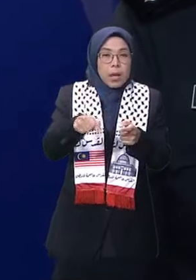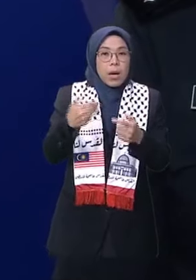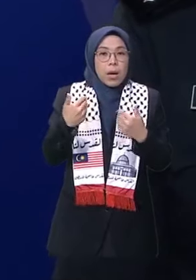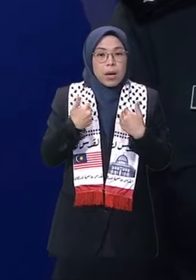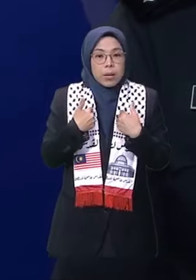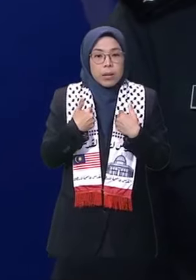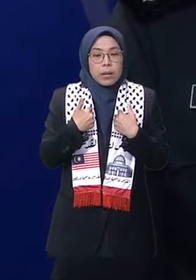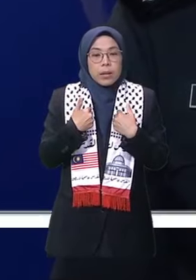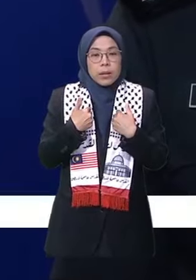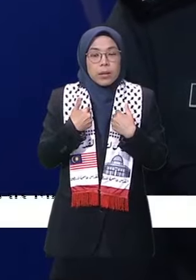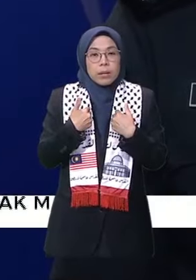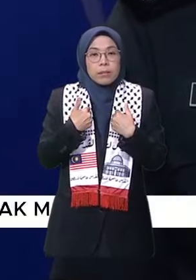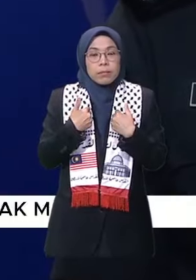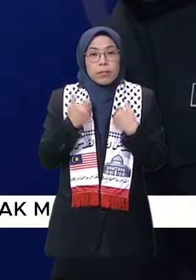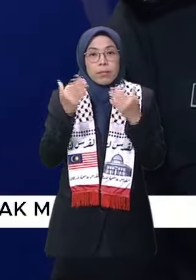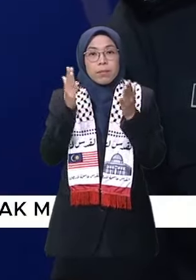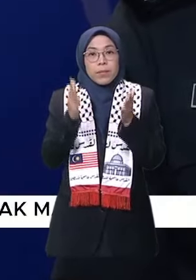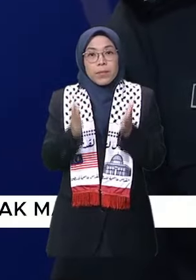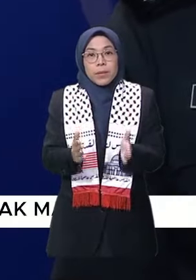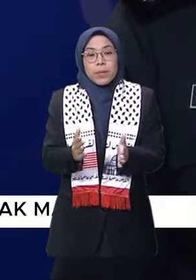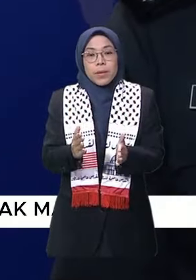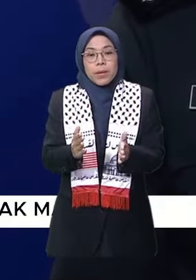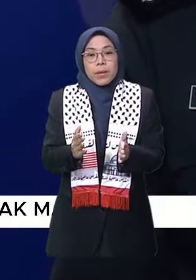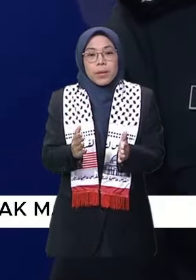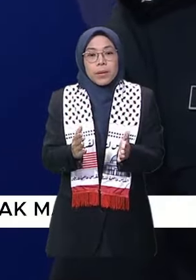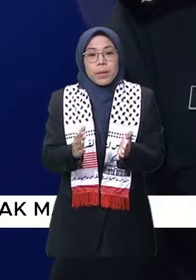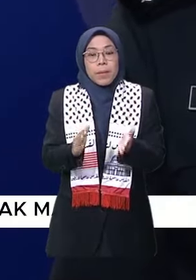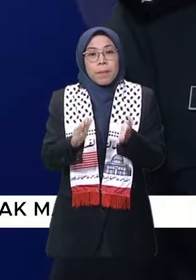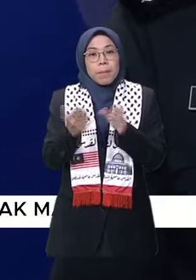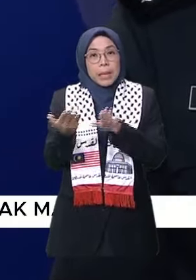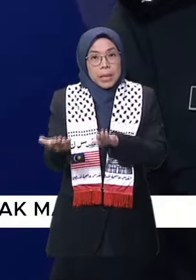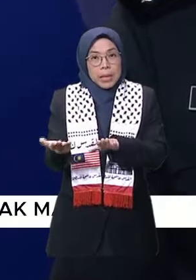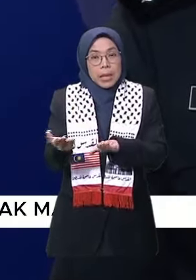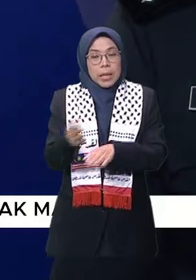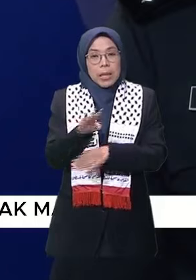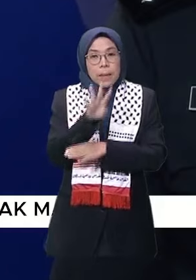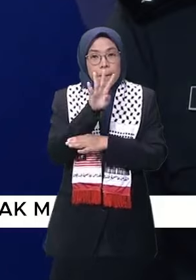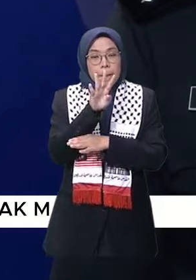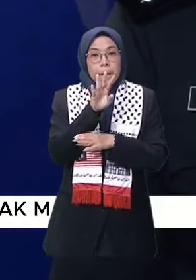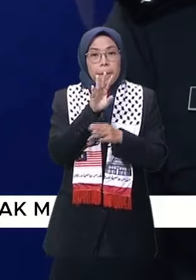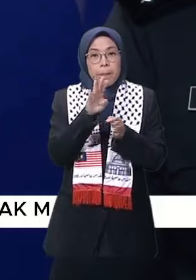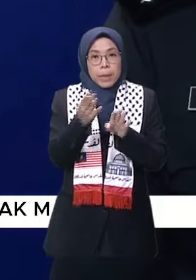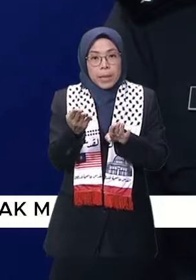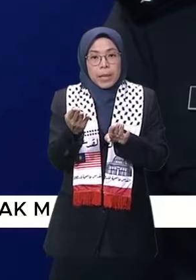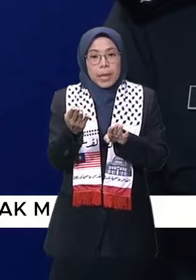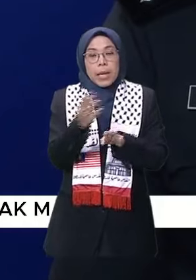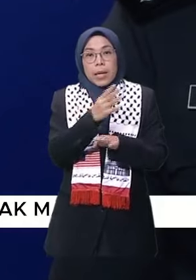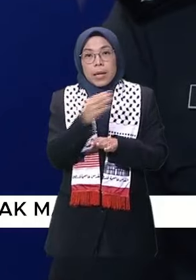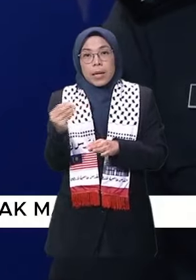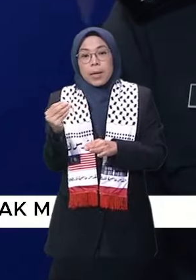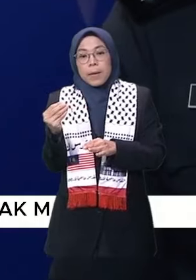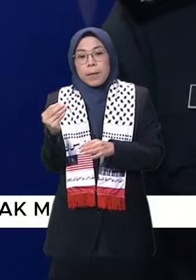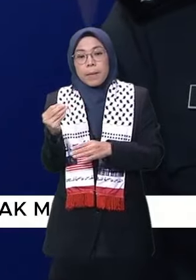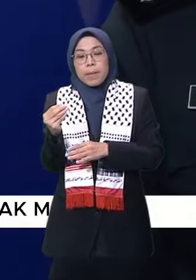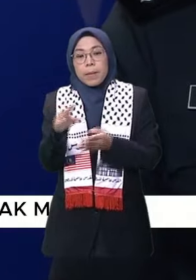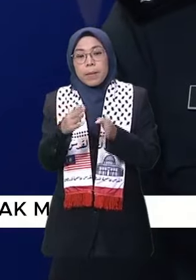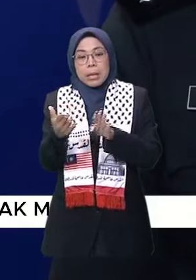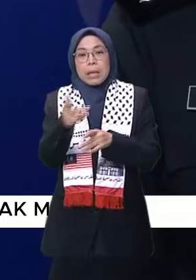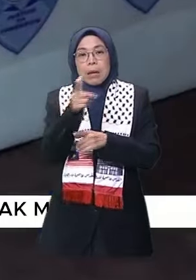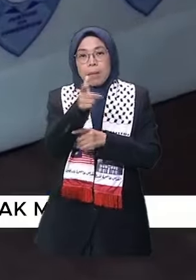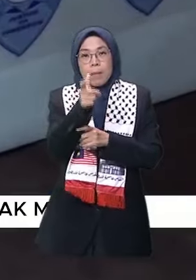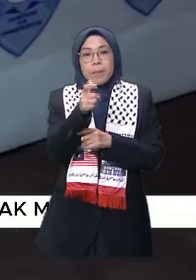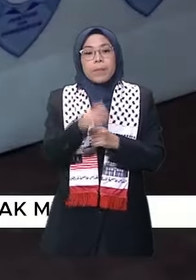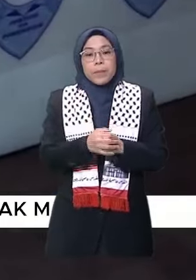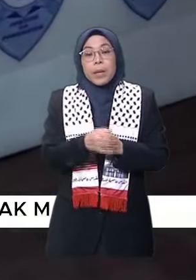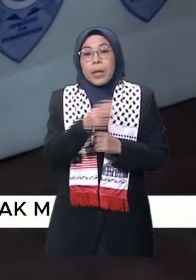didapati suspek telah tumpas Aa dan a mati ditembaklah